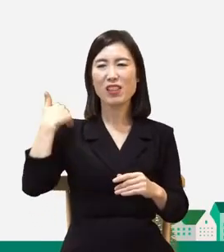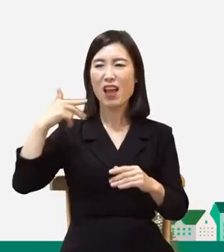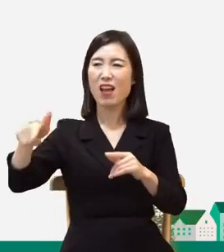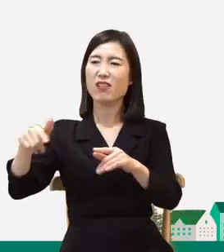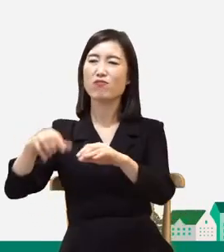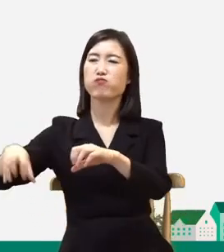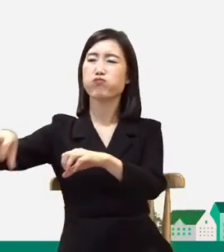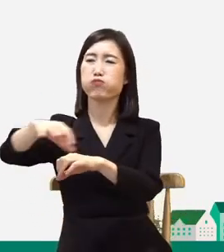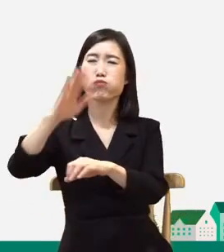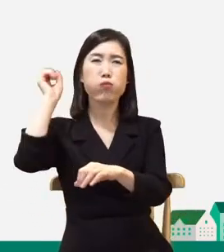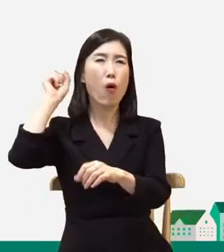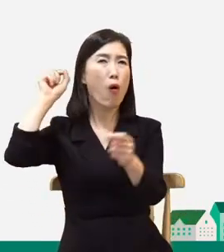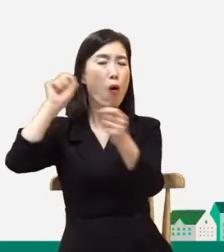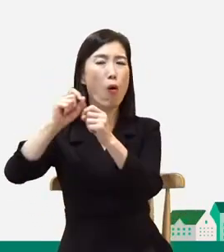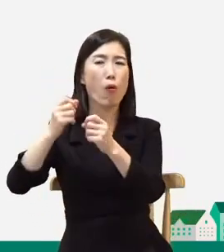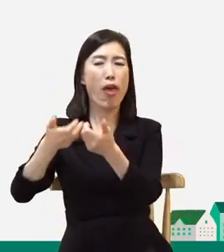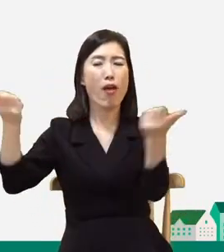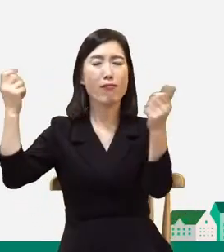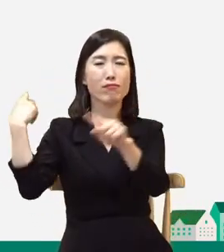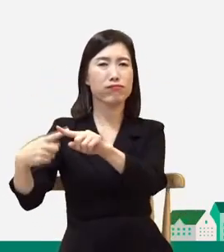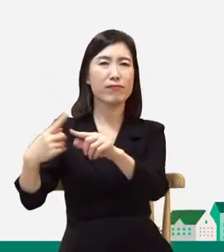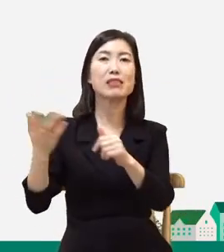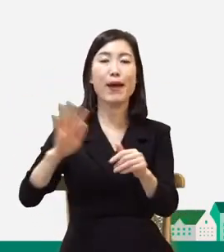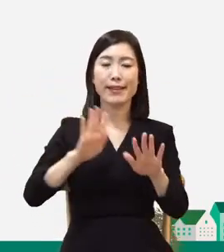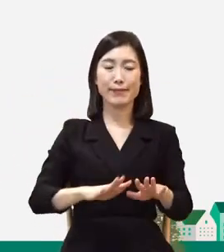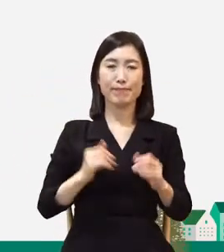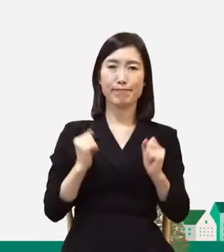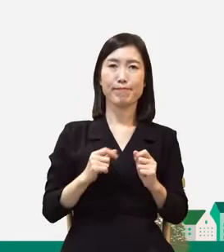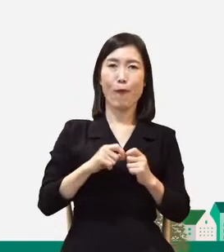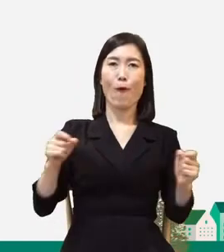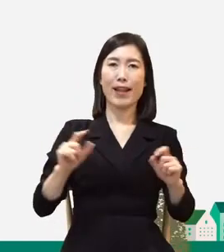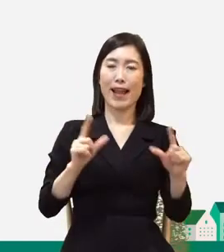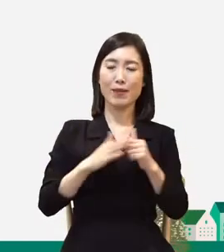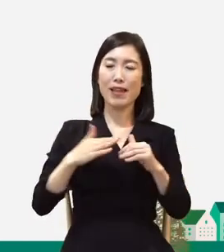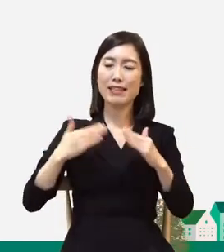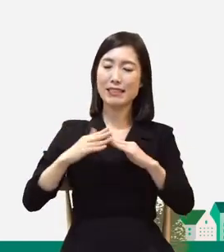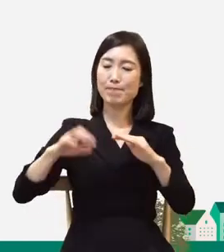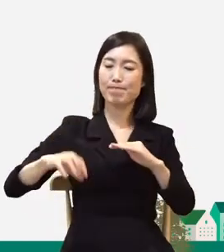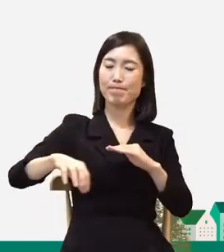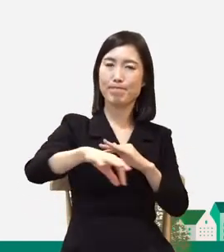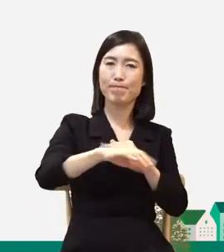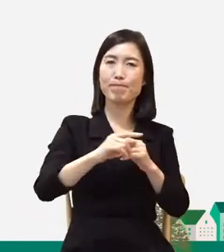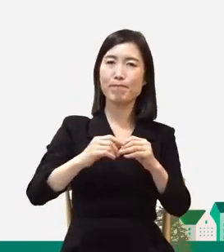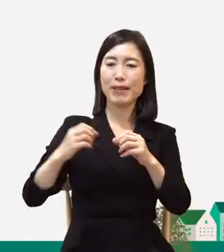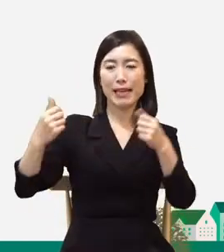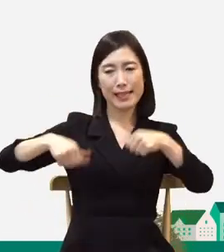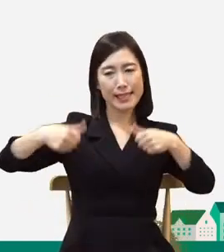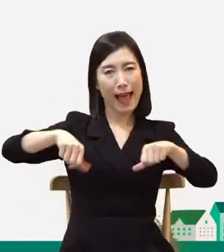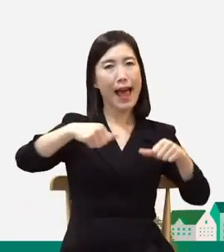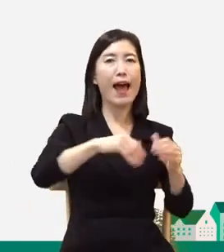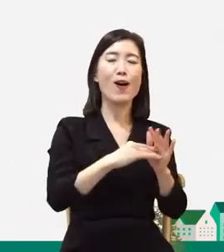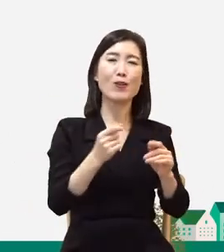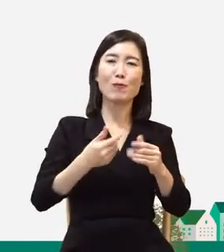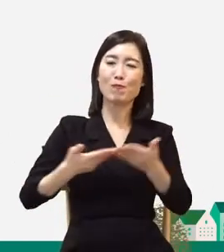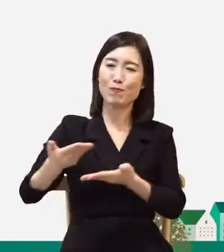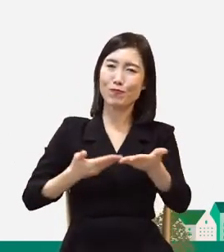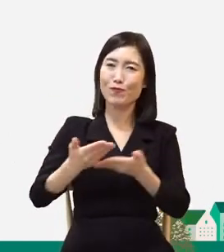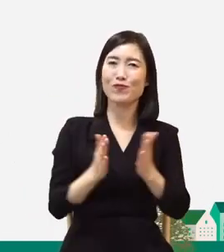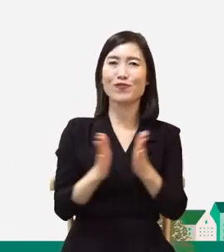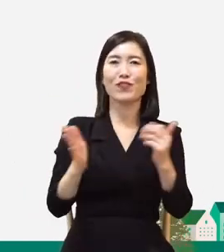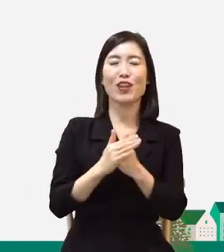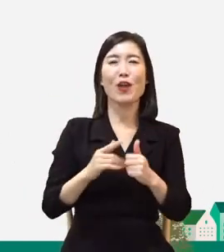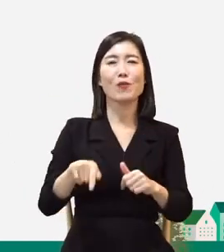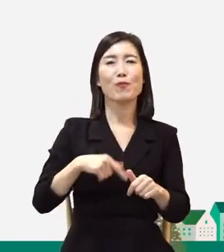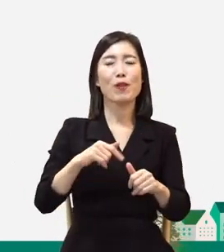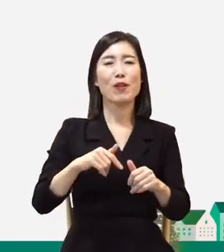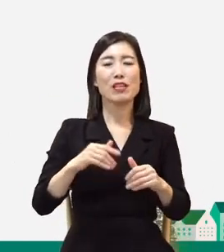주민이랑 소통하게 되고 주민센터 찾아가고 지역사회로 점점 넓혀져가고 또 다른 조직에 소속되고 하는 그런 주거